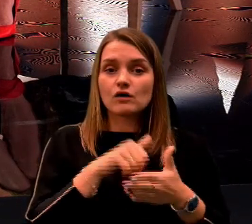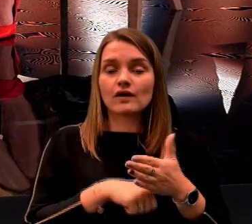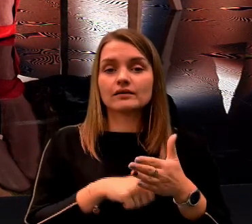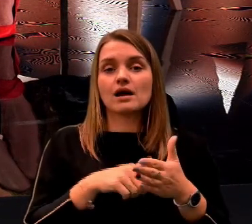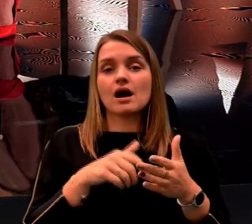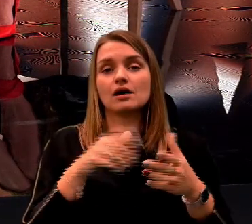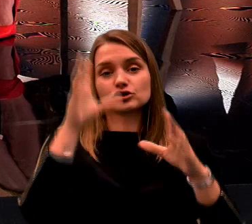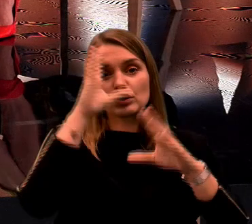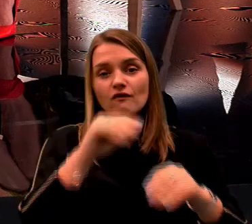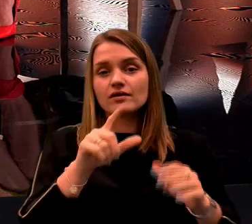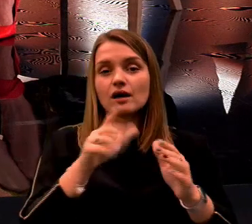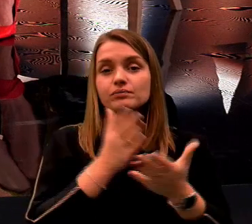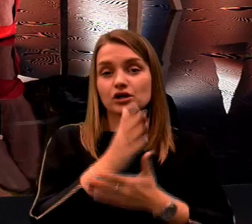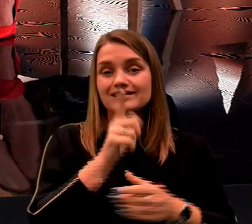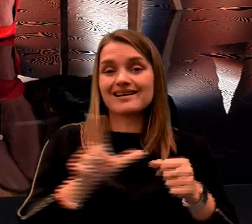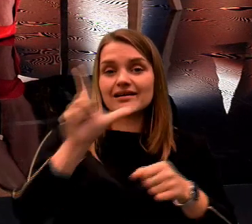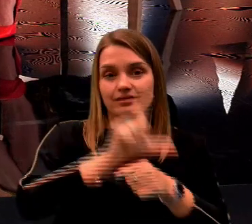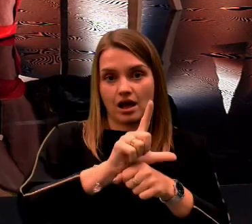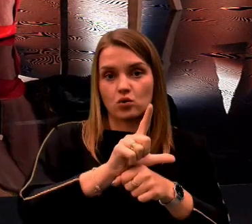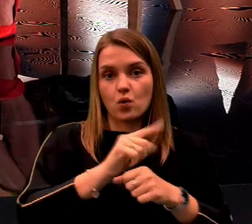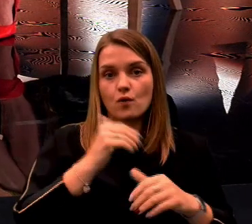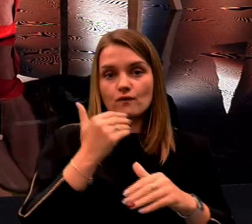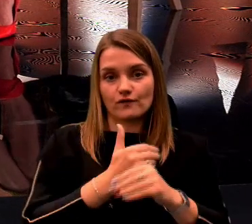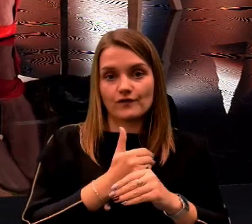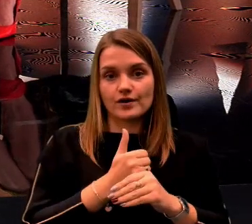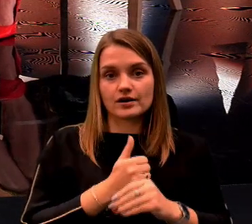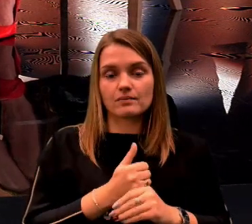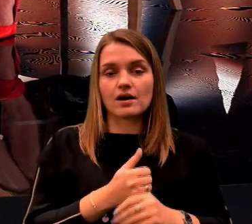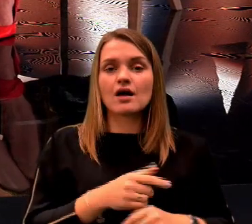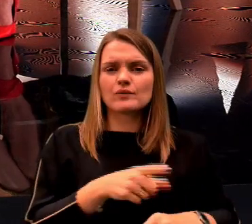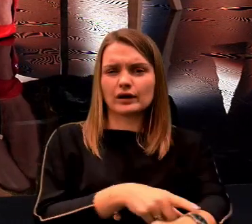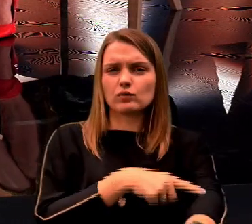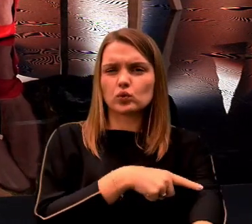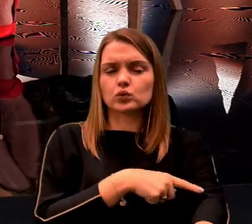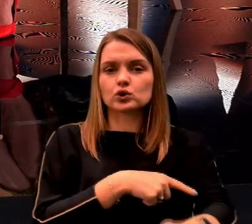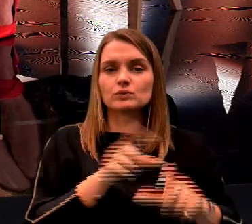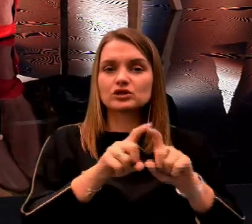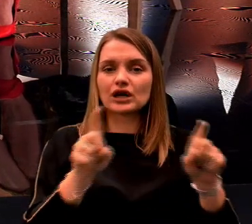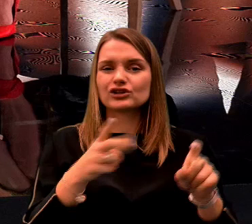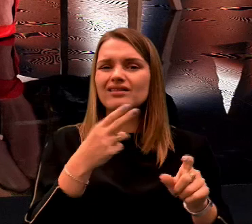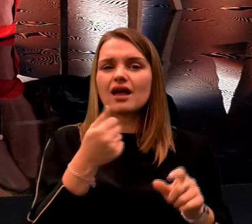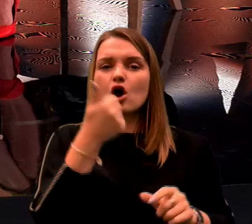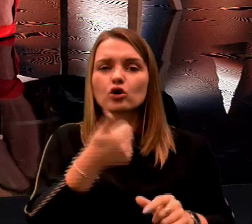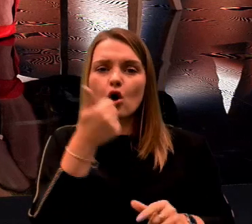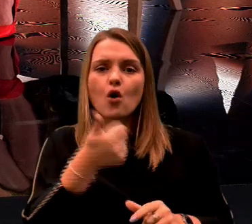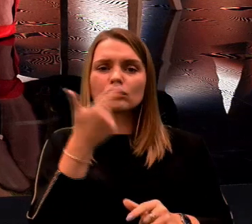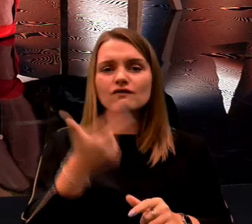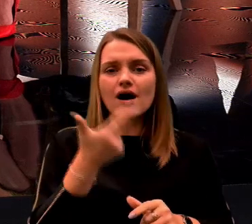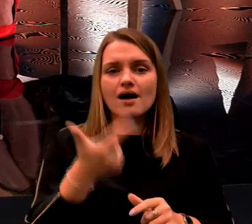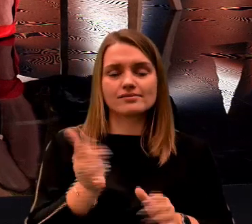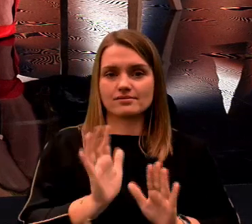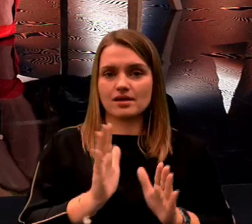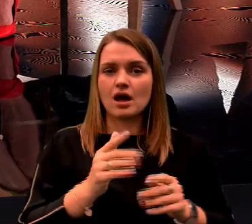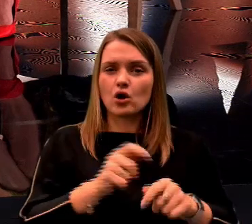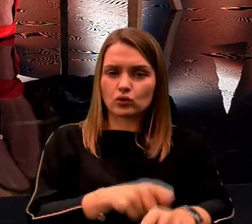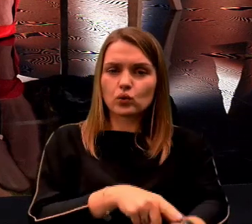liderów firmy, przez lidera firmy w dłuższym okresie czasu. To na pewno nie jest jeden rok, dwa, tylko to musi trwać. Tu się też kłania